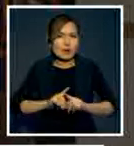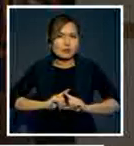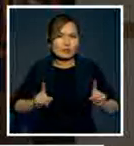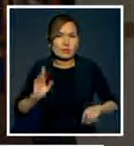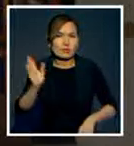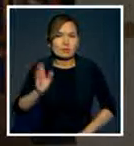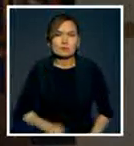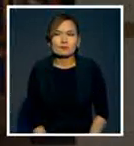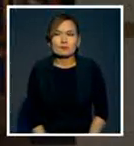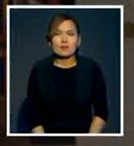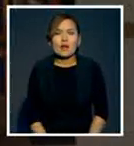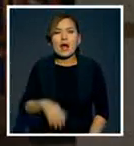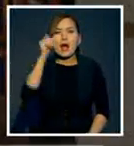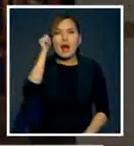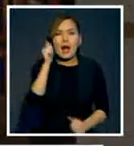Әрбір келген